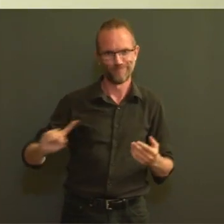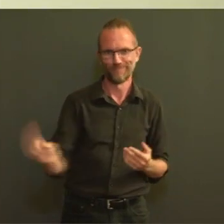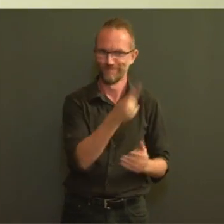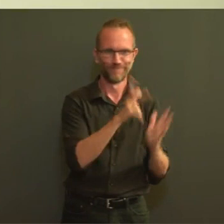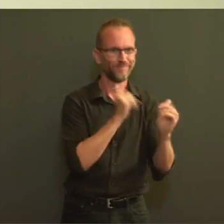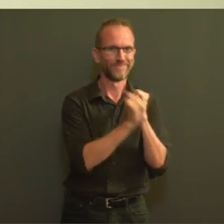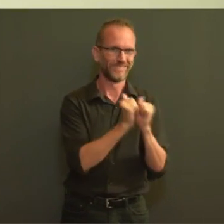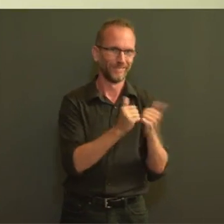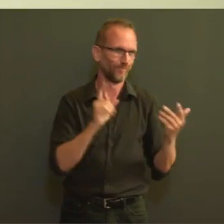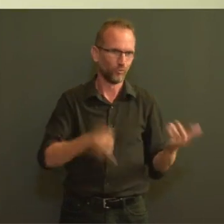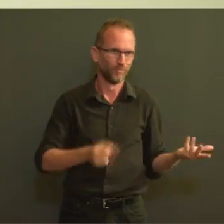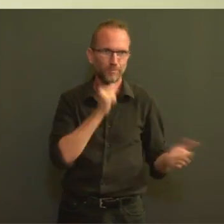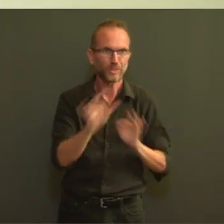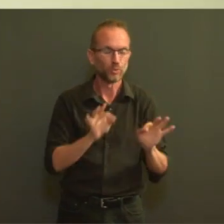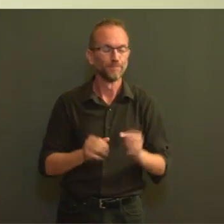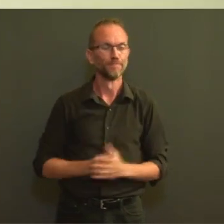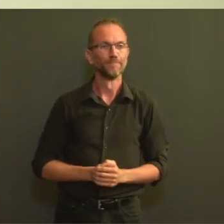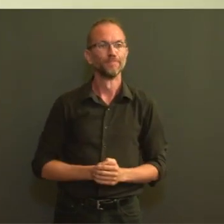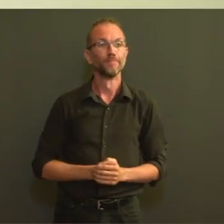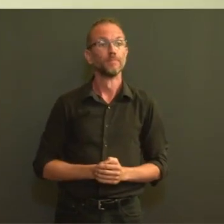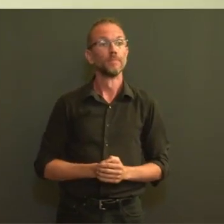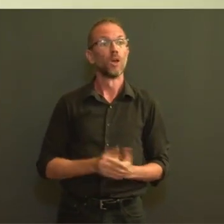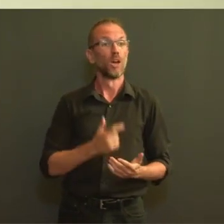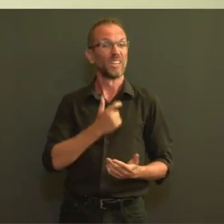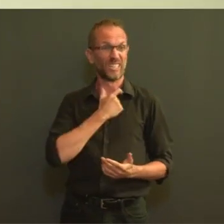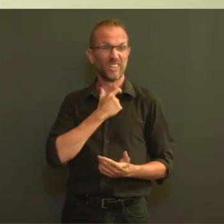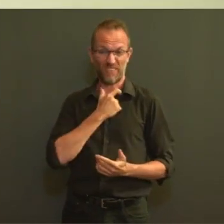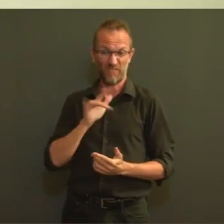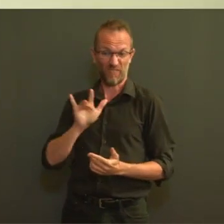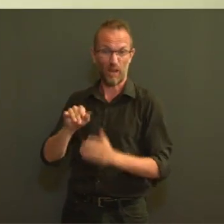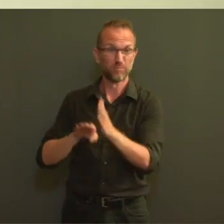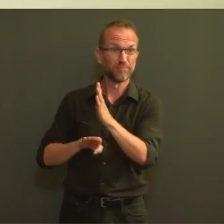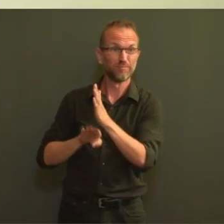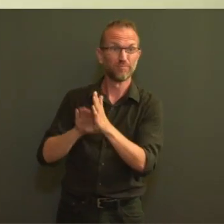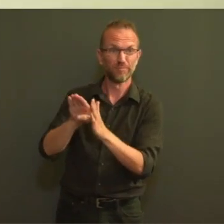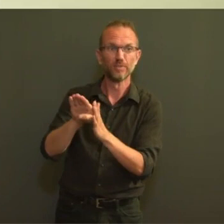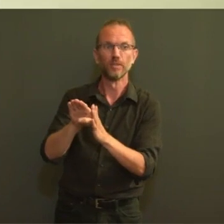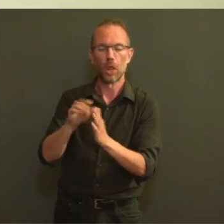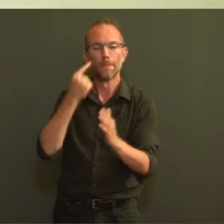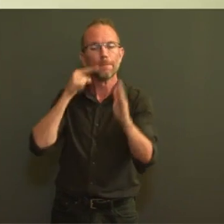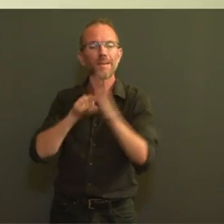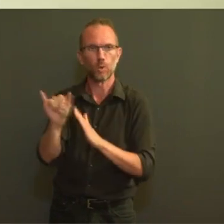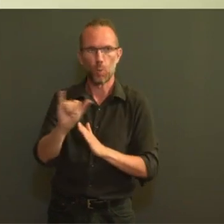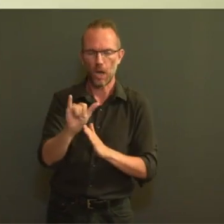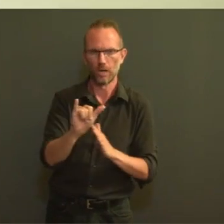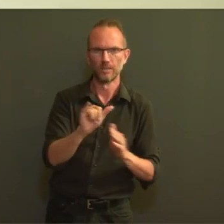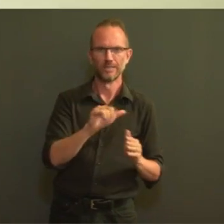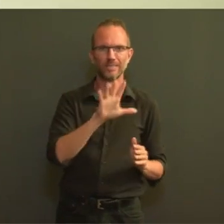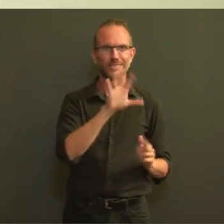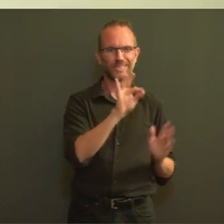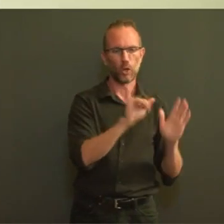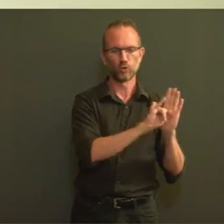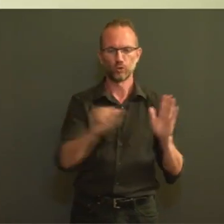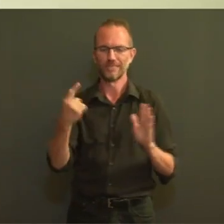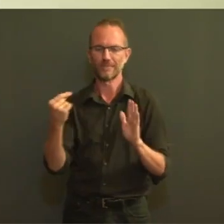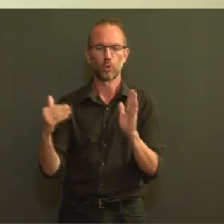Au plus fort de l'épidémie de grippe actuelle, nous prévoyons de réaliser entre 50 et 70 000 tests par jour.